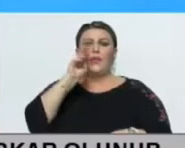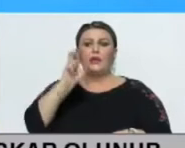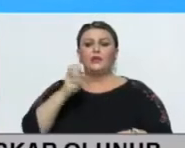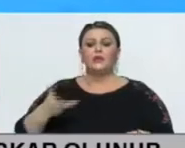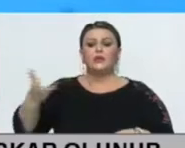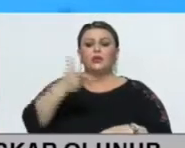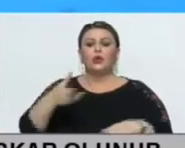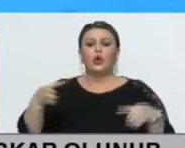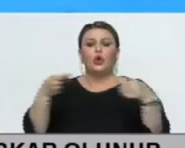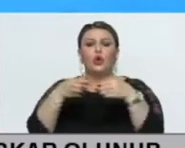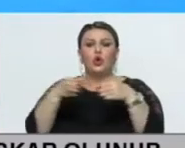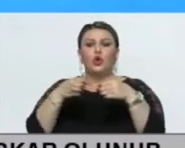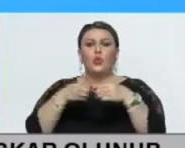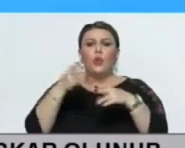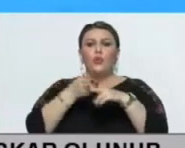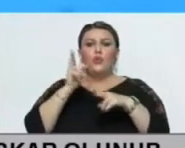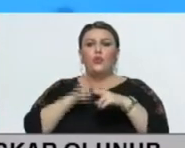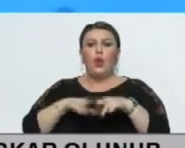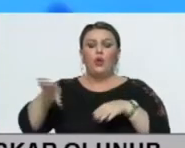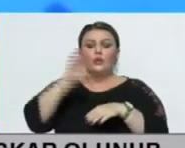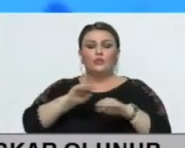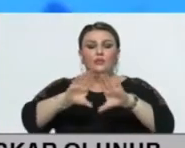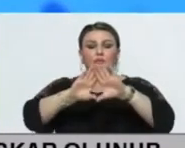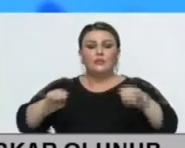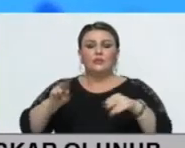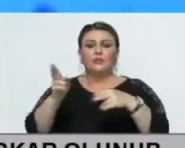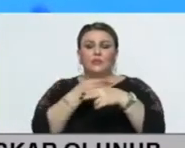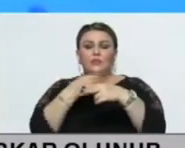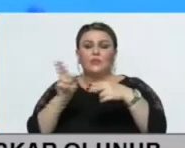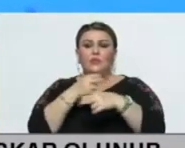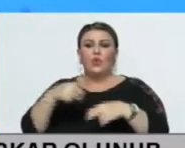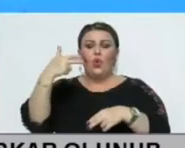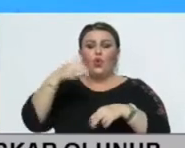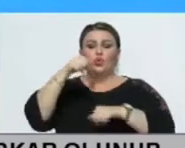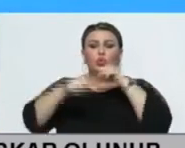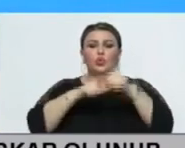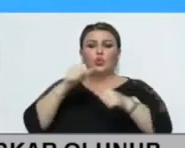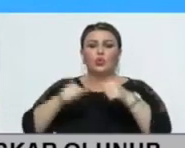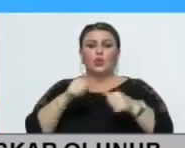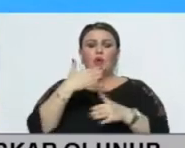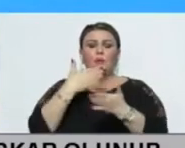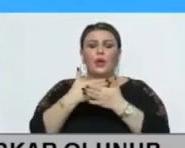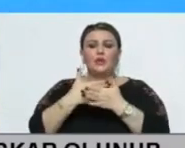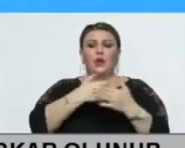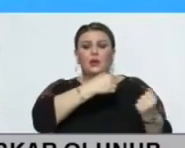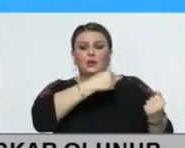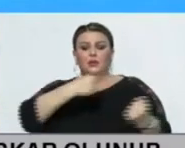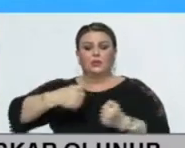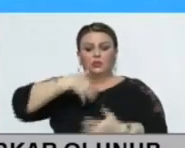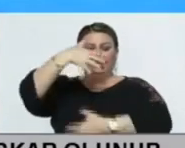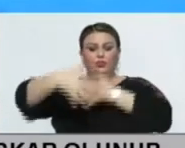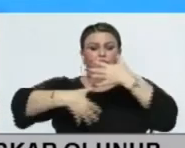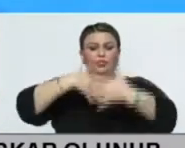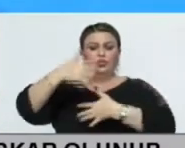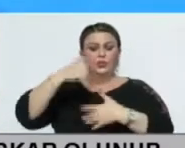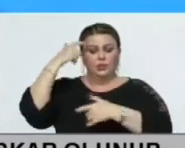adı altında bu krizi çözmeyi üstlenenler 30 yıl boyunca meseleyi daha da karmaşık hale